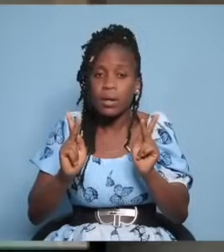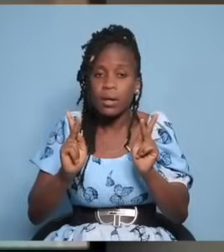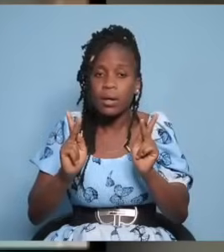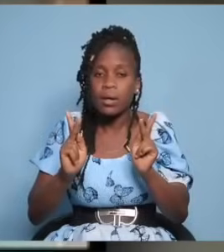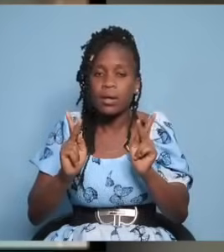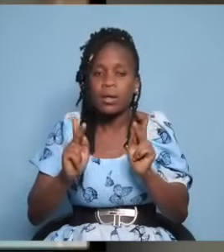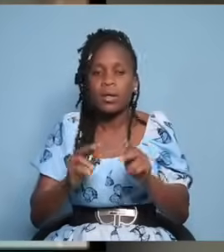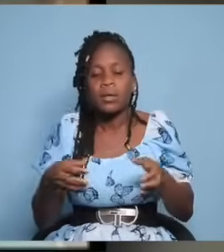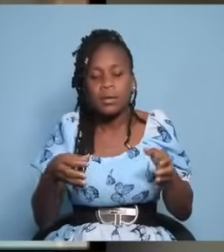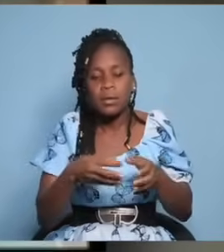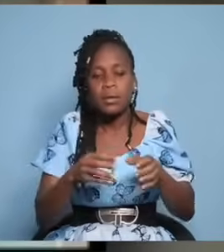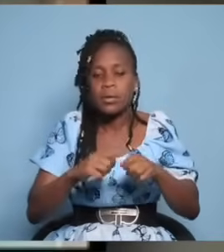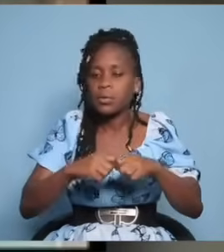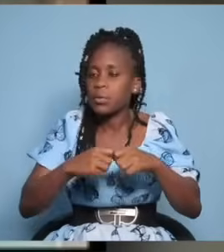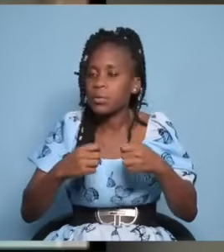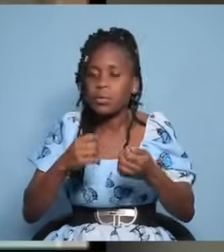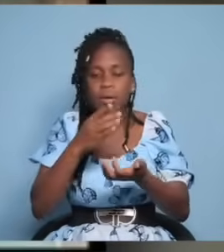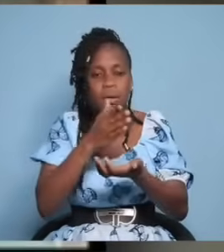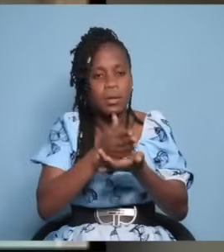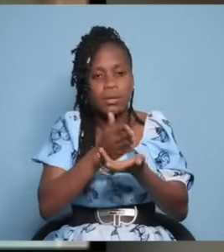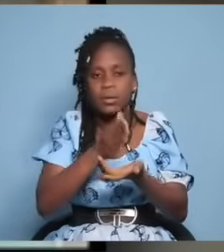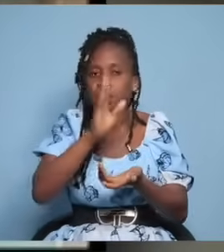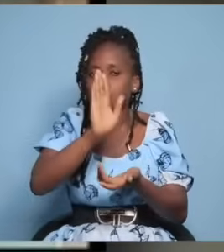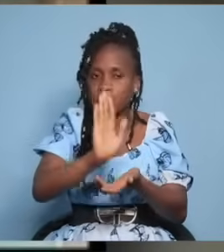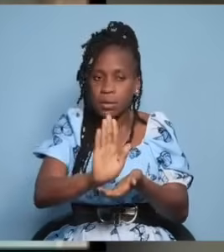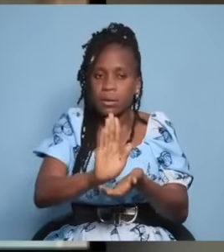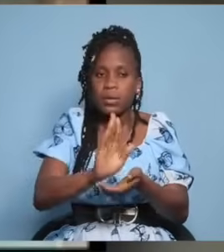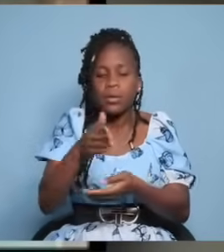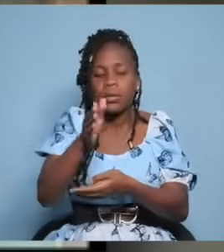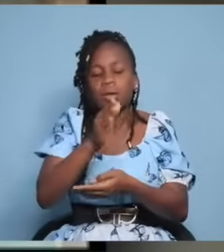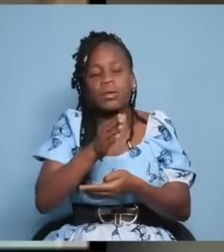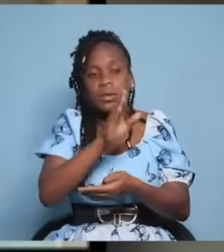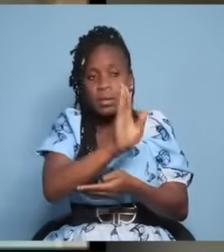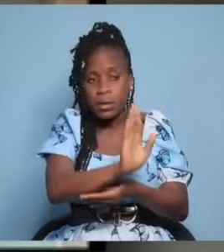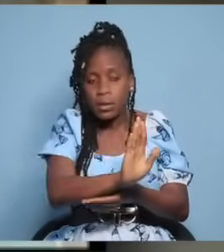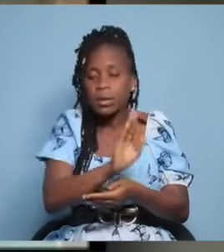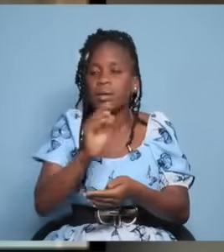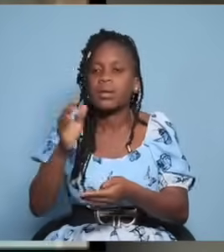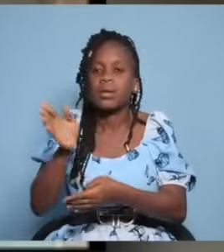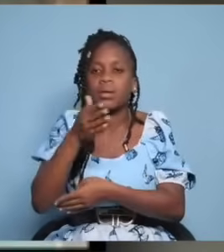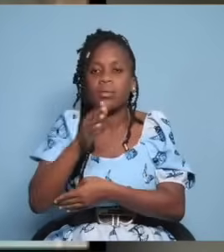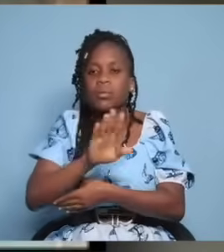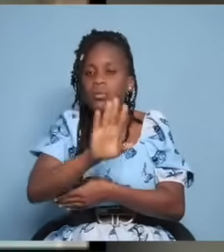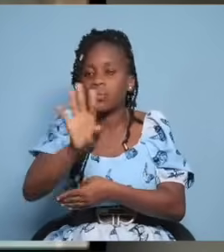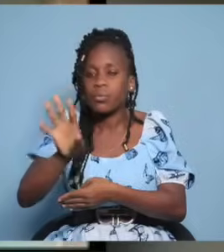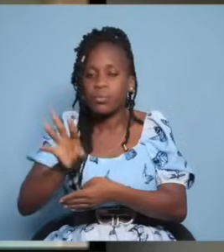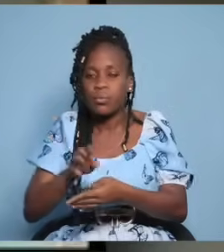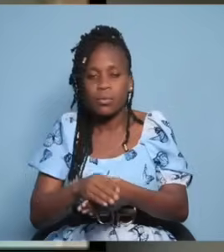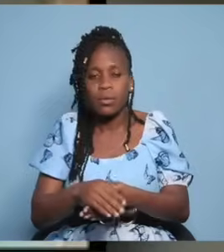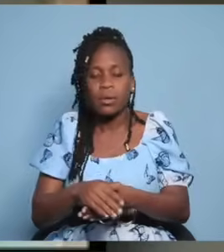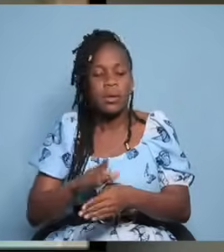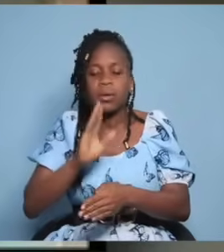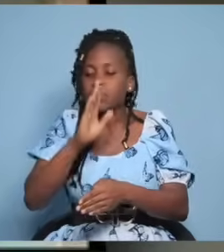alikiharibu kikao, ya kati yake yeye Museveni na wale mabalozi wa hizo nchi, kikao chao kilivunjika, yani hakikuisha